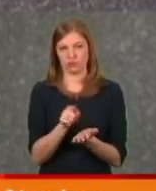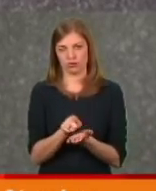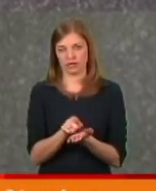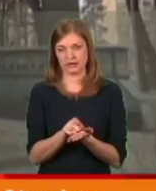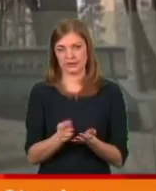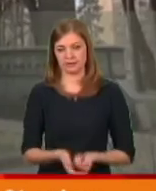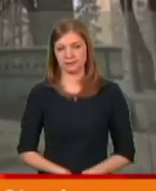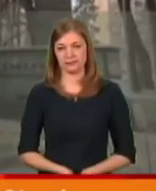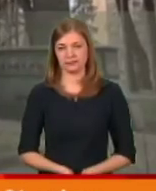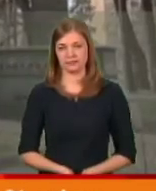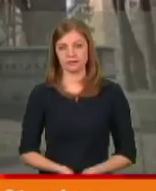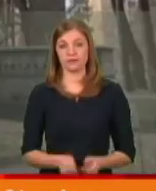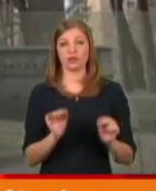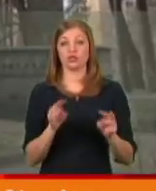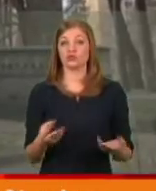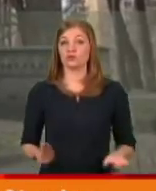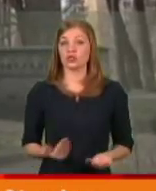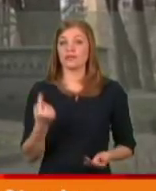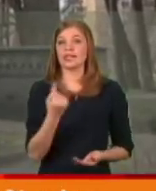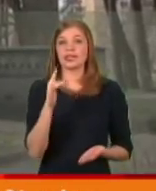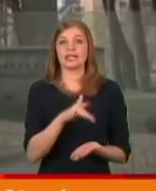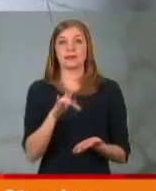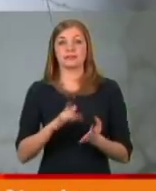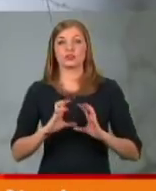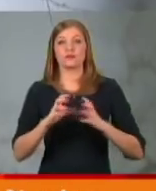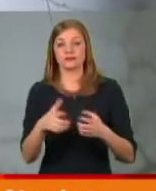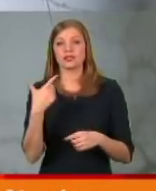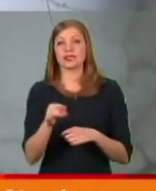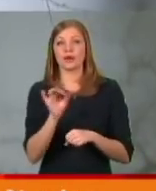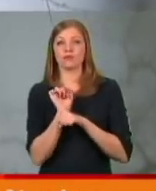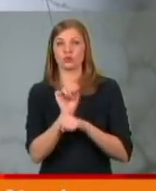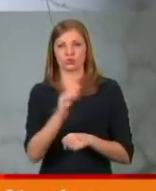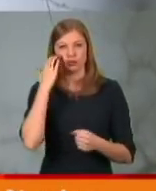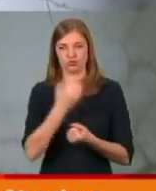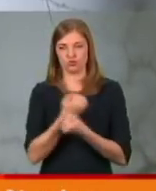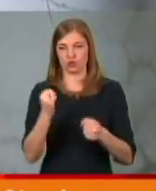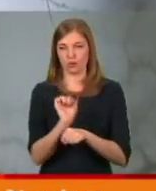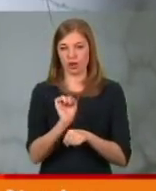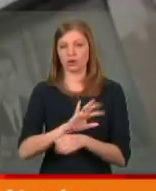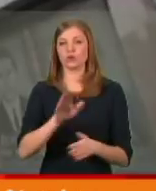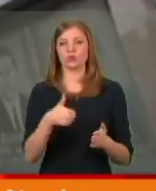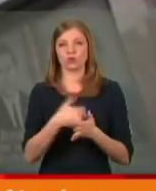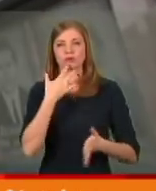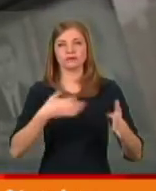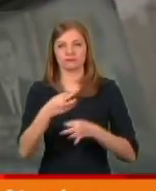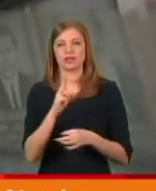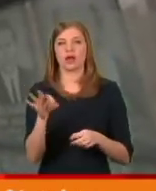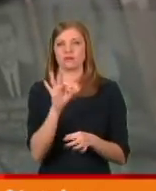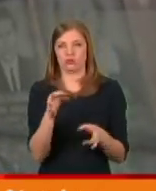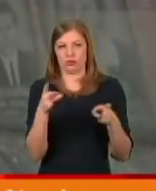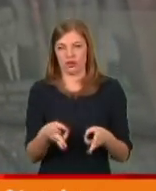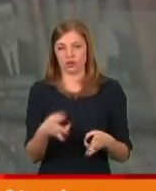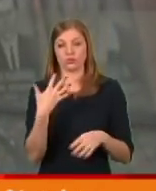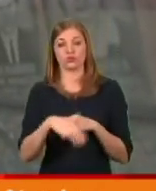пенсії. Чим живе єдине місто у світі, де про зупинку Чорнобильської АЕС досі говорять як про